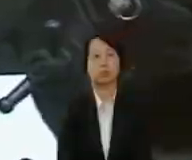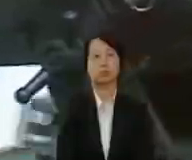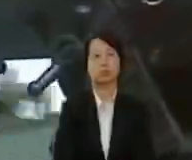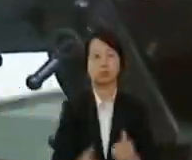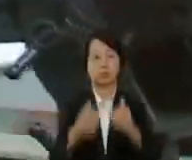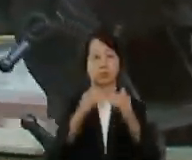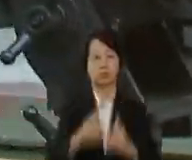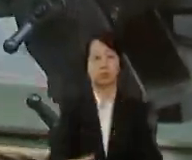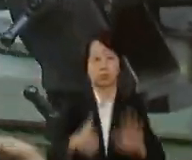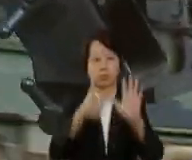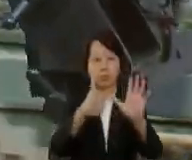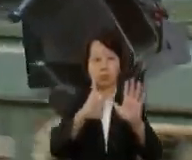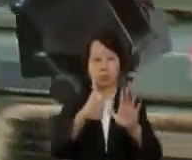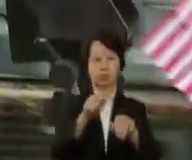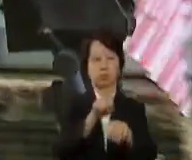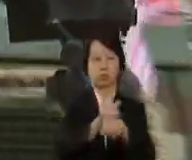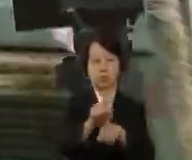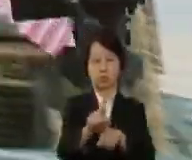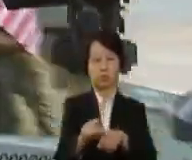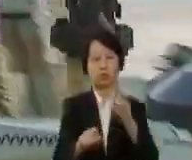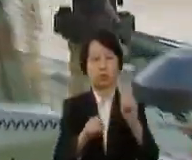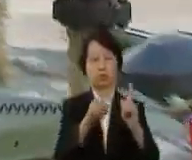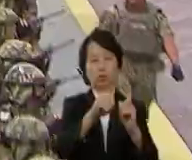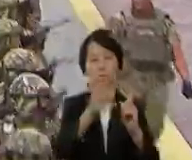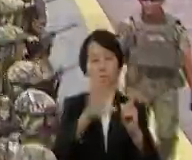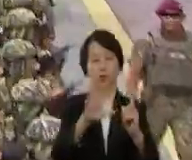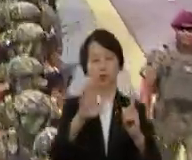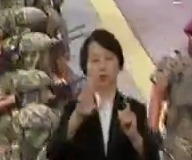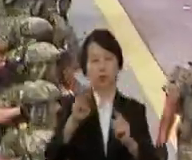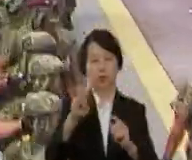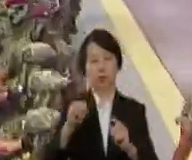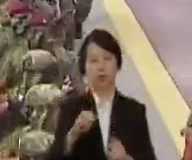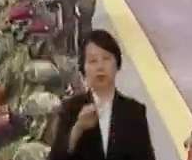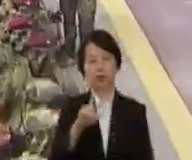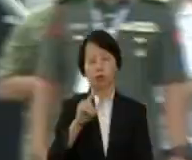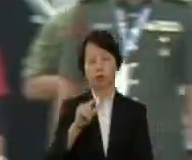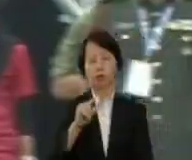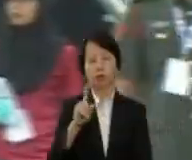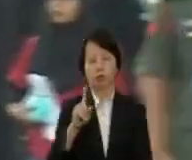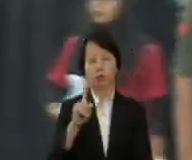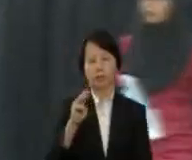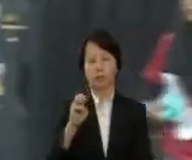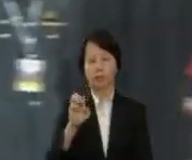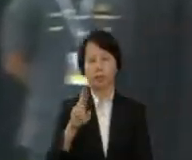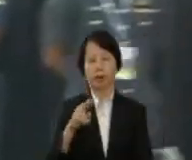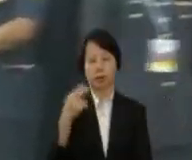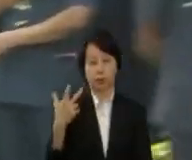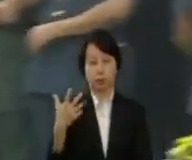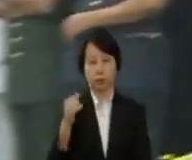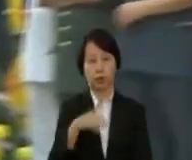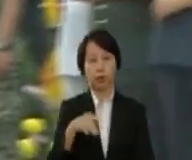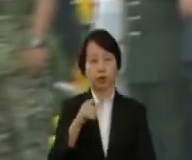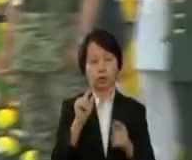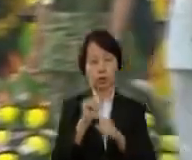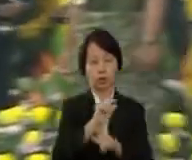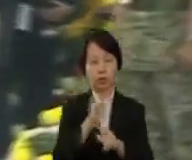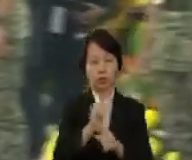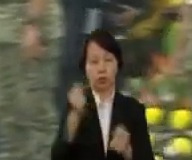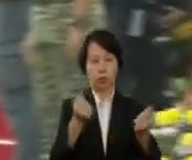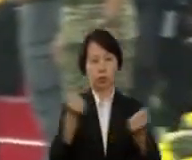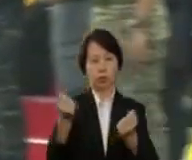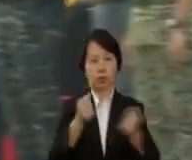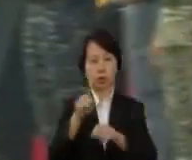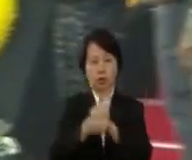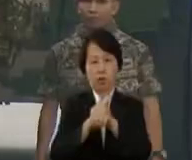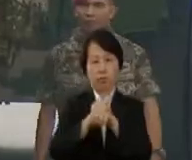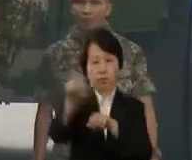Seterusnya, 6 buah meriam 105mm LG 1 Mark 3. Meriam ditarik menggunakan kenderaan menarik